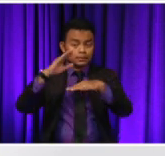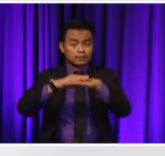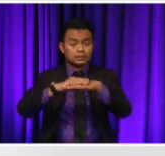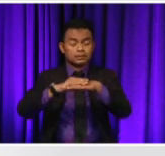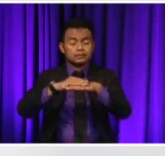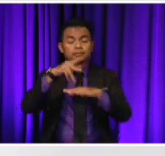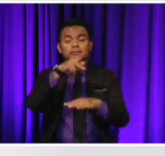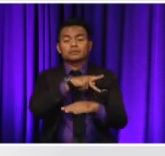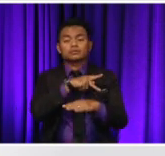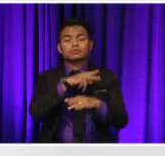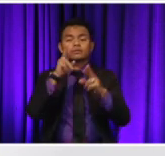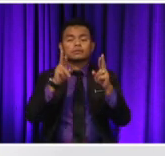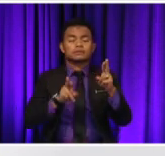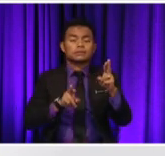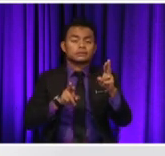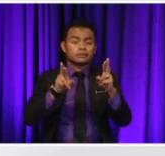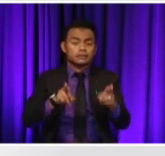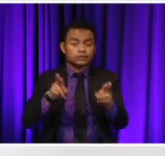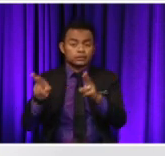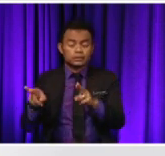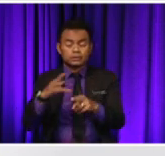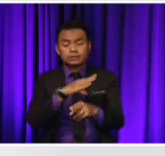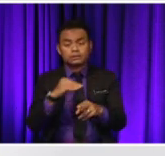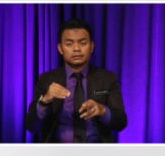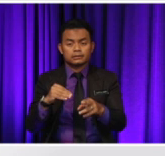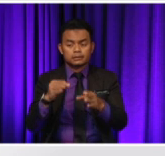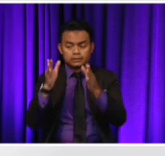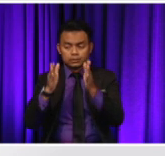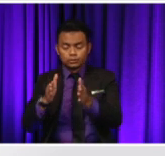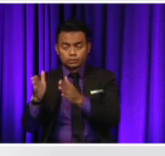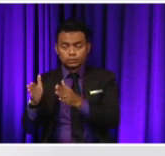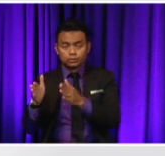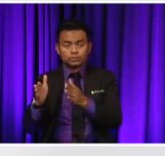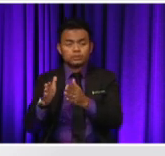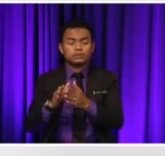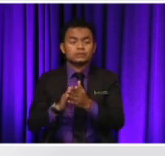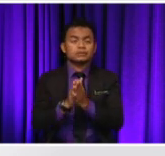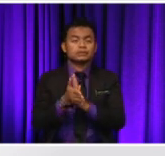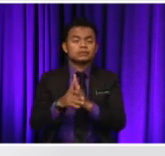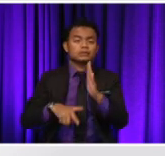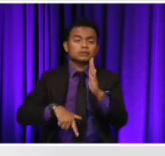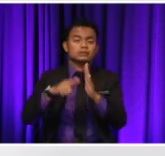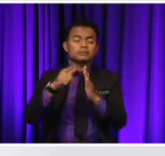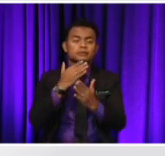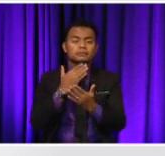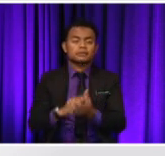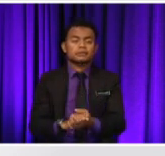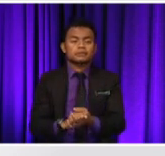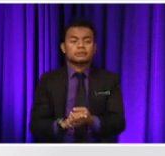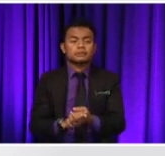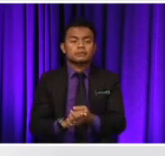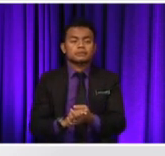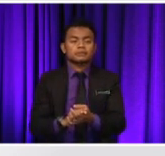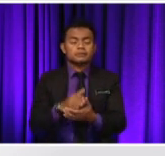merancang dan memajukan keseluruhan aktivitas organisasi agar menjadi lebih efisien pada peringkat pertengahan gula